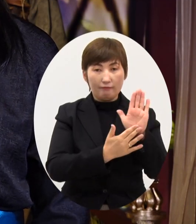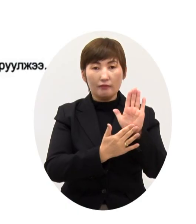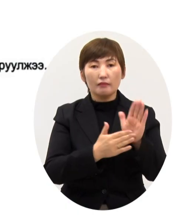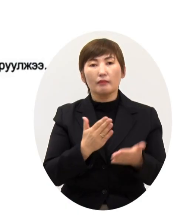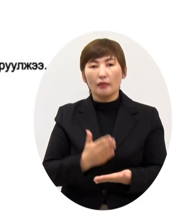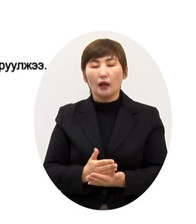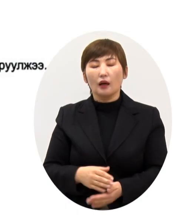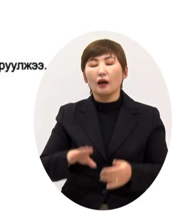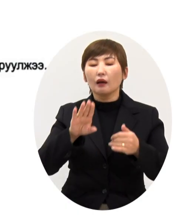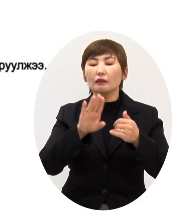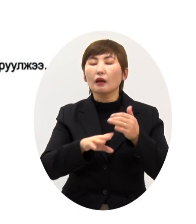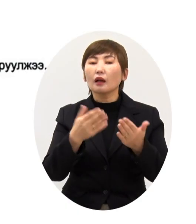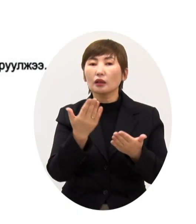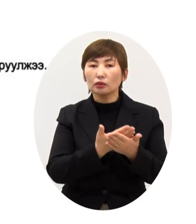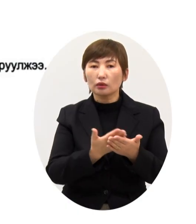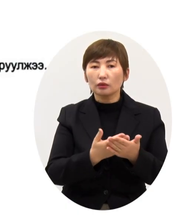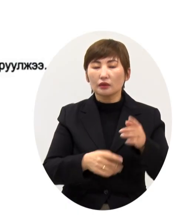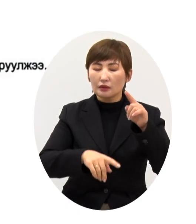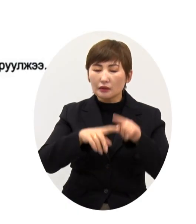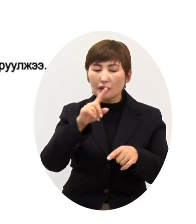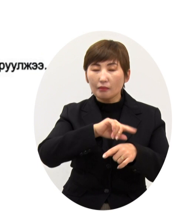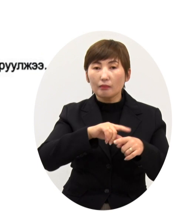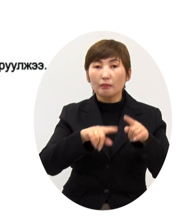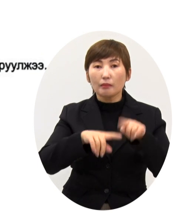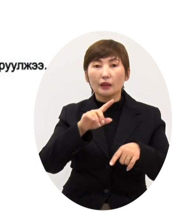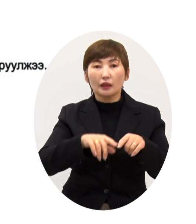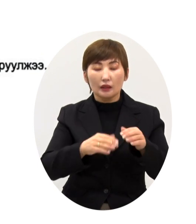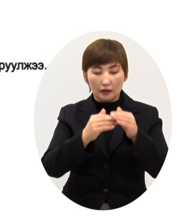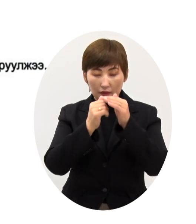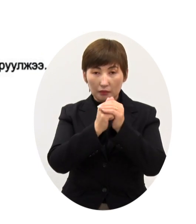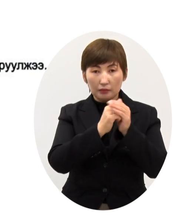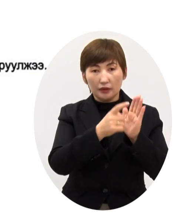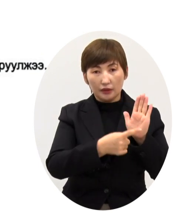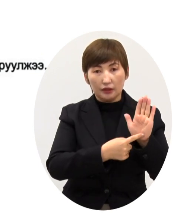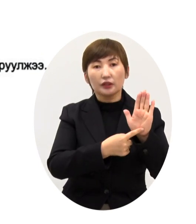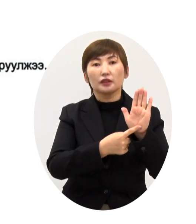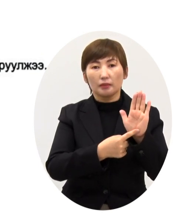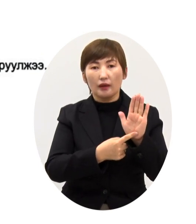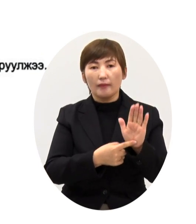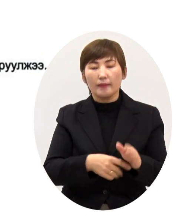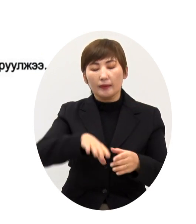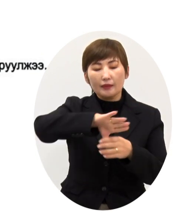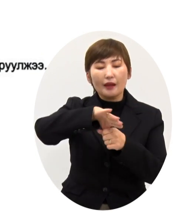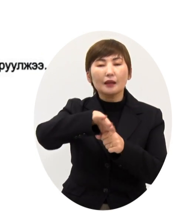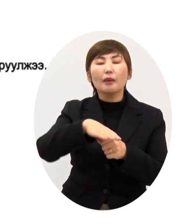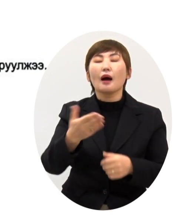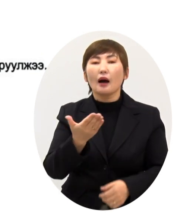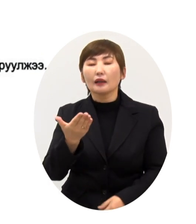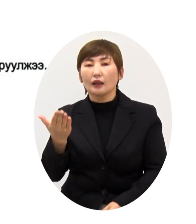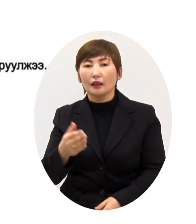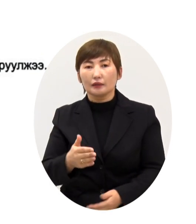байна. За дараах зургууд төрийн ямар бэлэглэлийг илэрхийлж байна вэ гэдэг үү? За Монгол төрийн талбайг хаана хаана байрлуулдаг